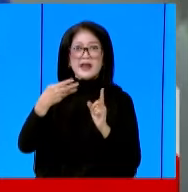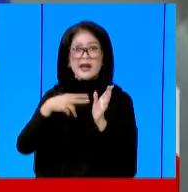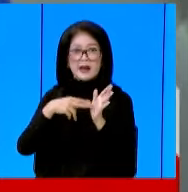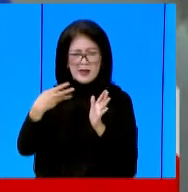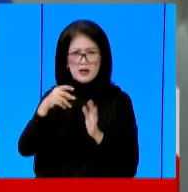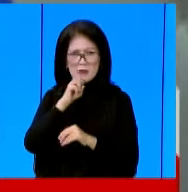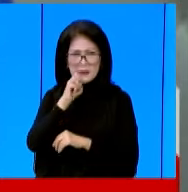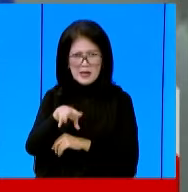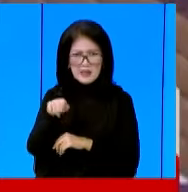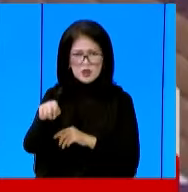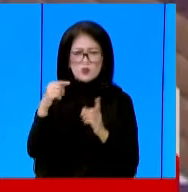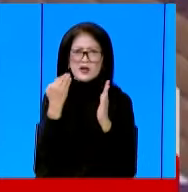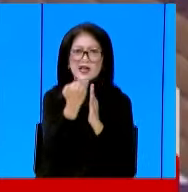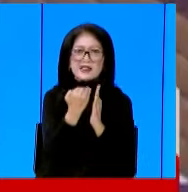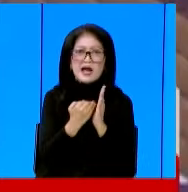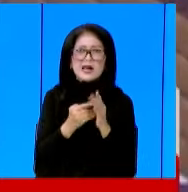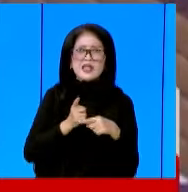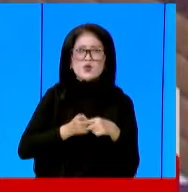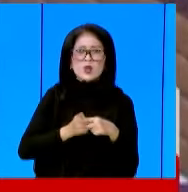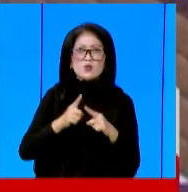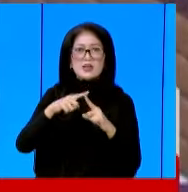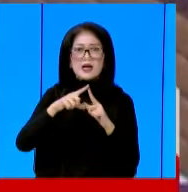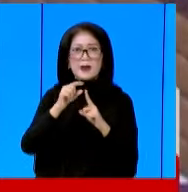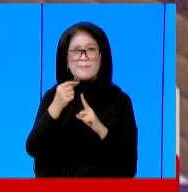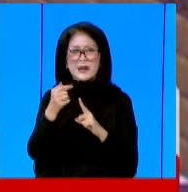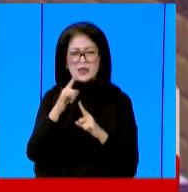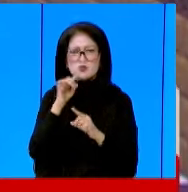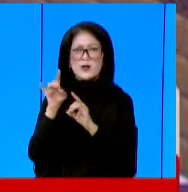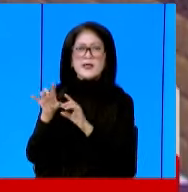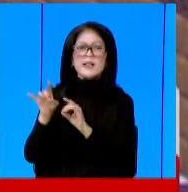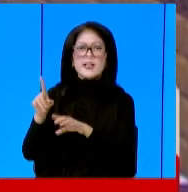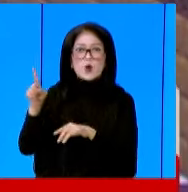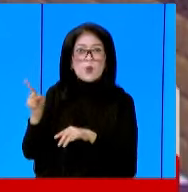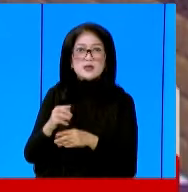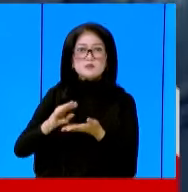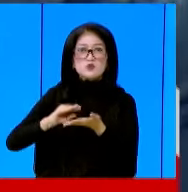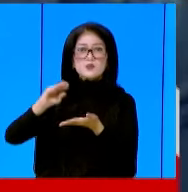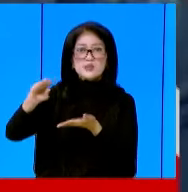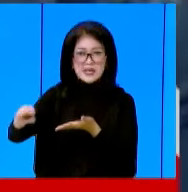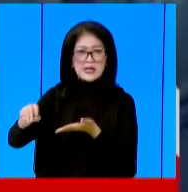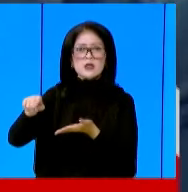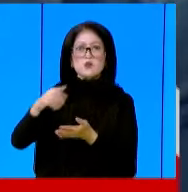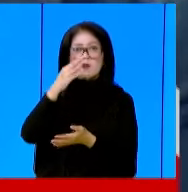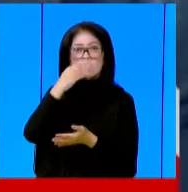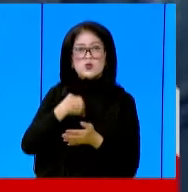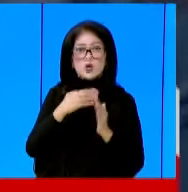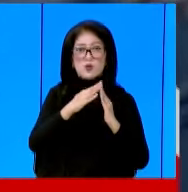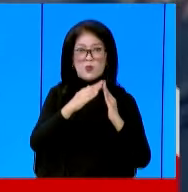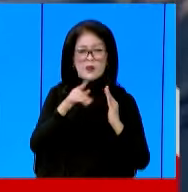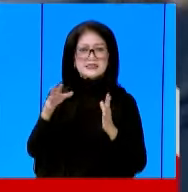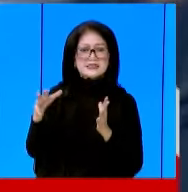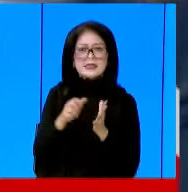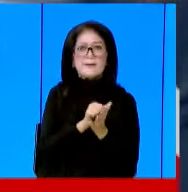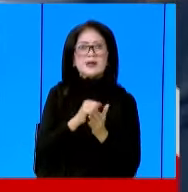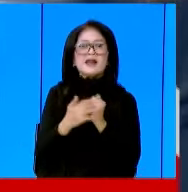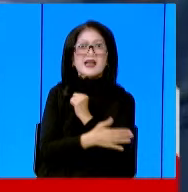Putri. Irene menanyakan detail perhitungan iuran Tapera. Ia juga mengkritisi kewajiban subsidi kepemilikan rumah yang seharusnya